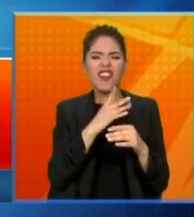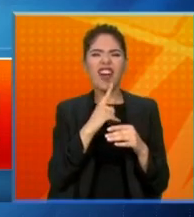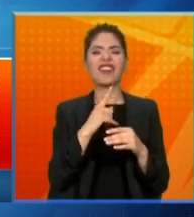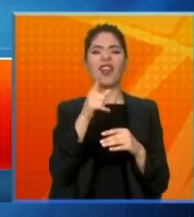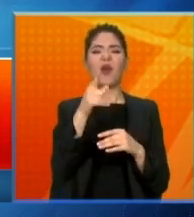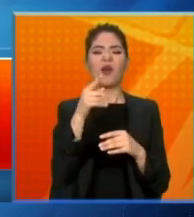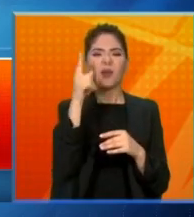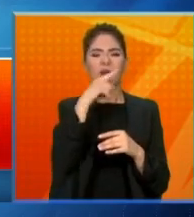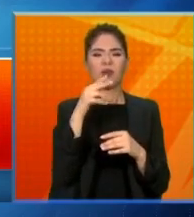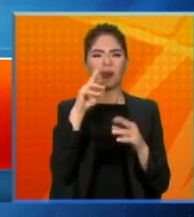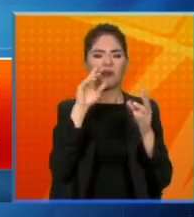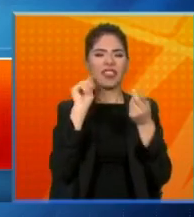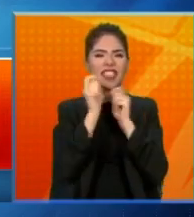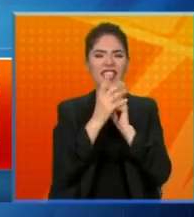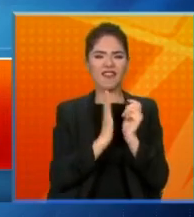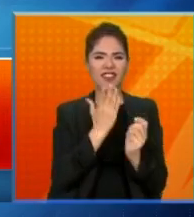ekşitiyor.